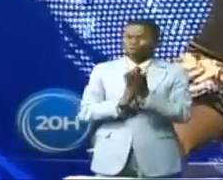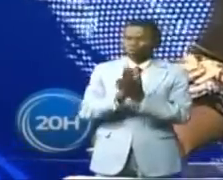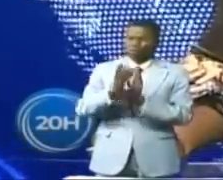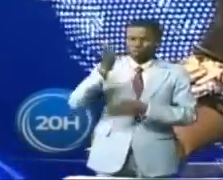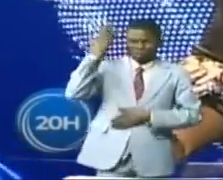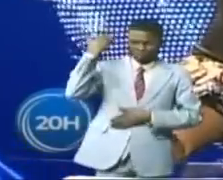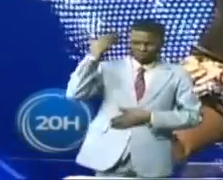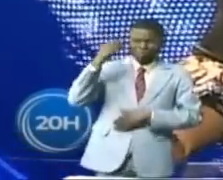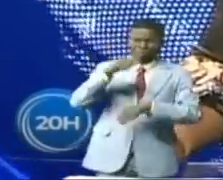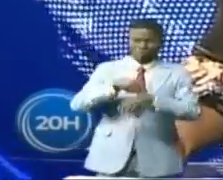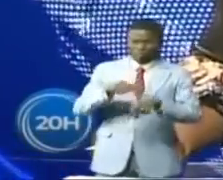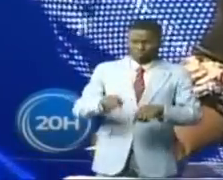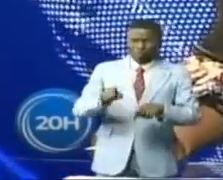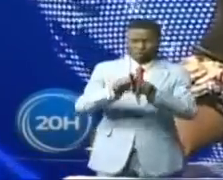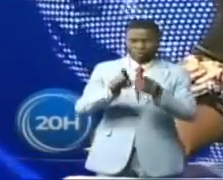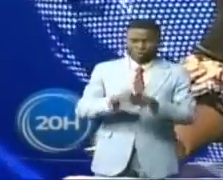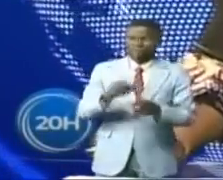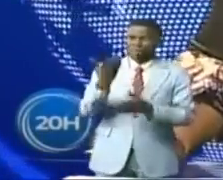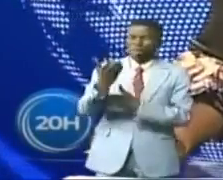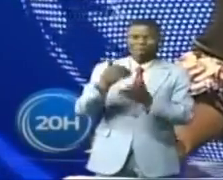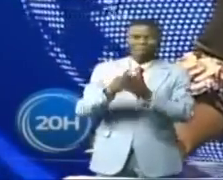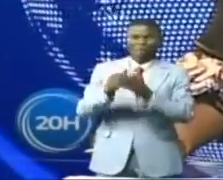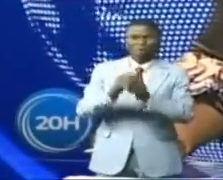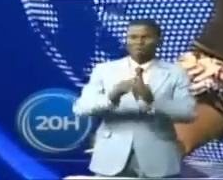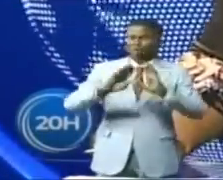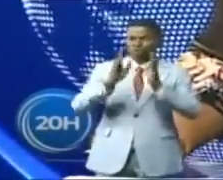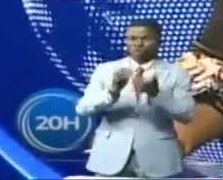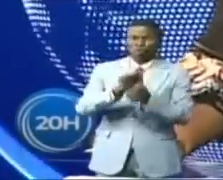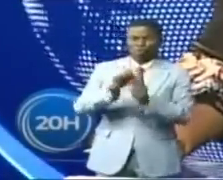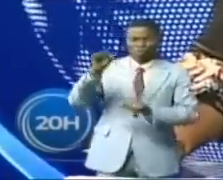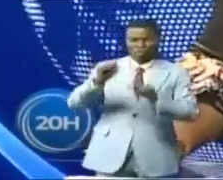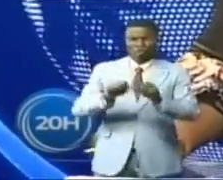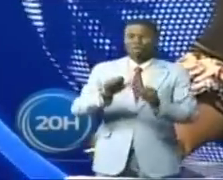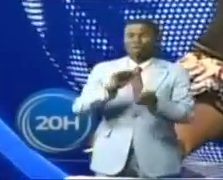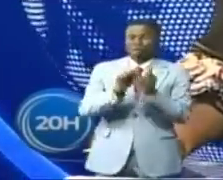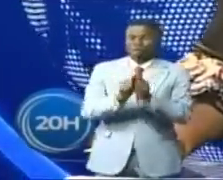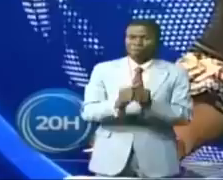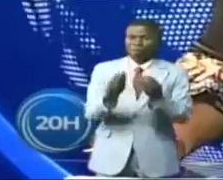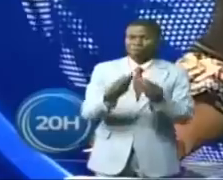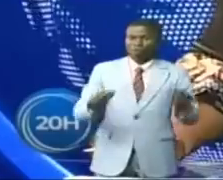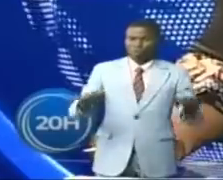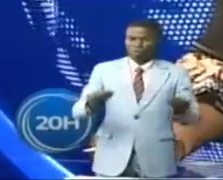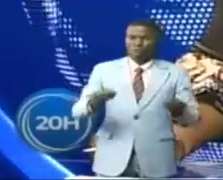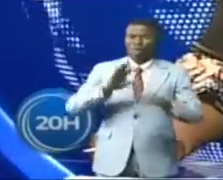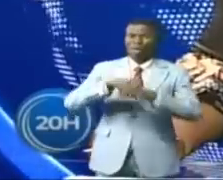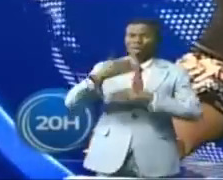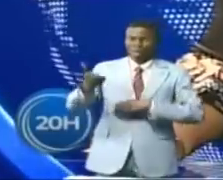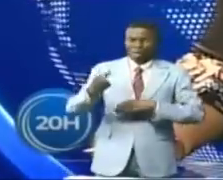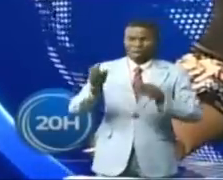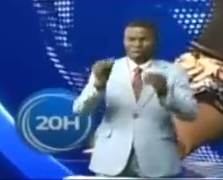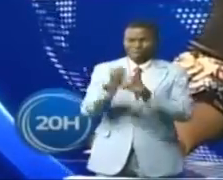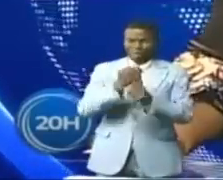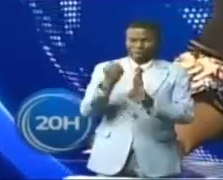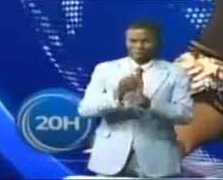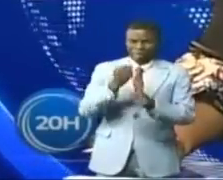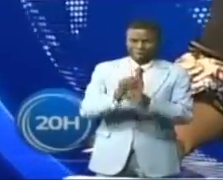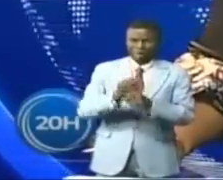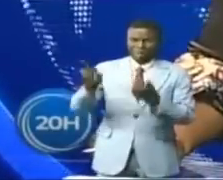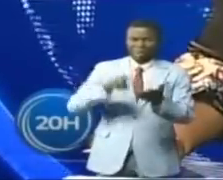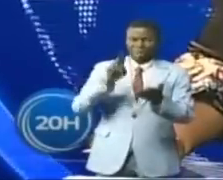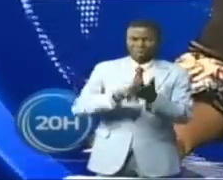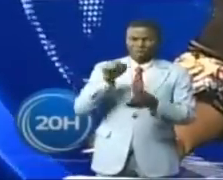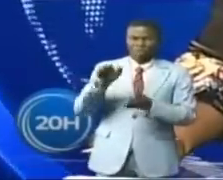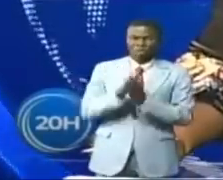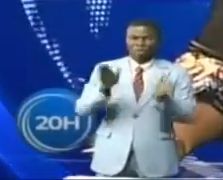nécessaires pendant ce temps et présente ses excuses pour ce désagrément. La situation sera rétabli juste après les opérations. Signé le